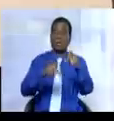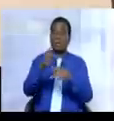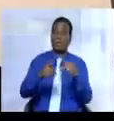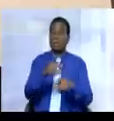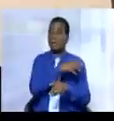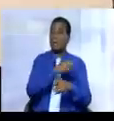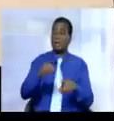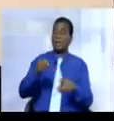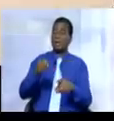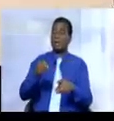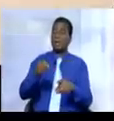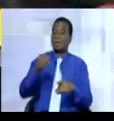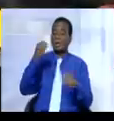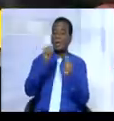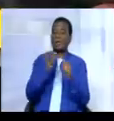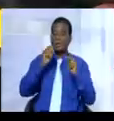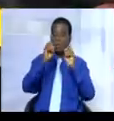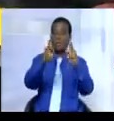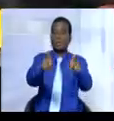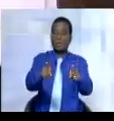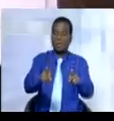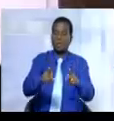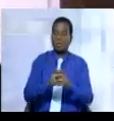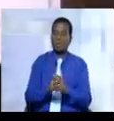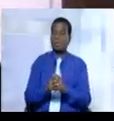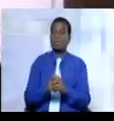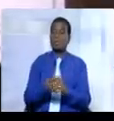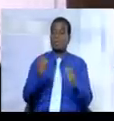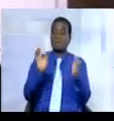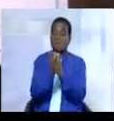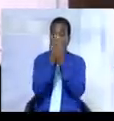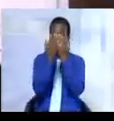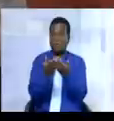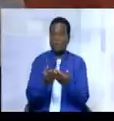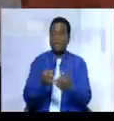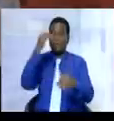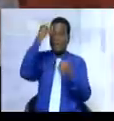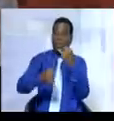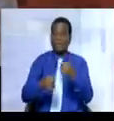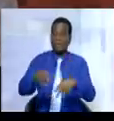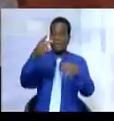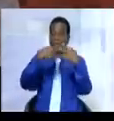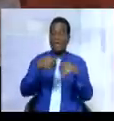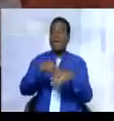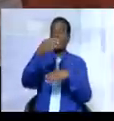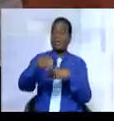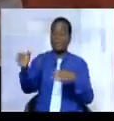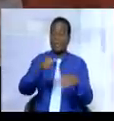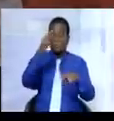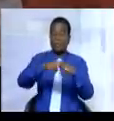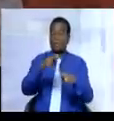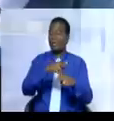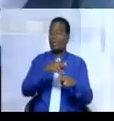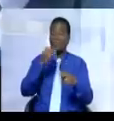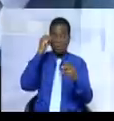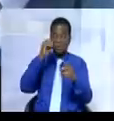boussole unique assortie d'objectifs clairs et précis. Le document final issu de ces réflexions prend en compte les observations des bailleurs